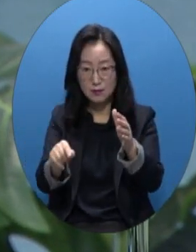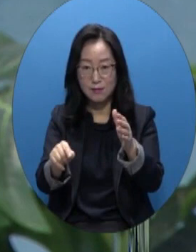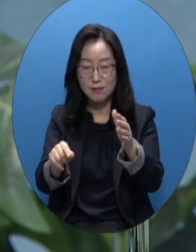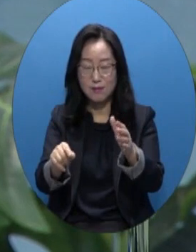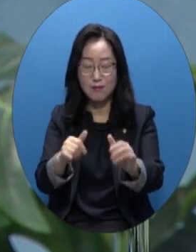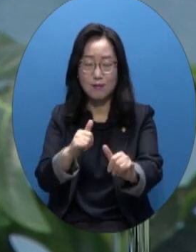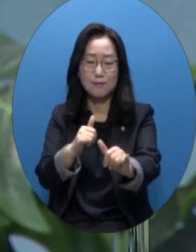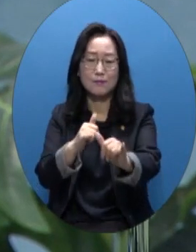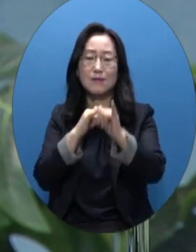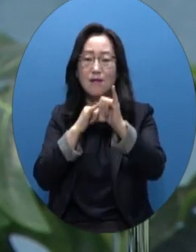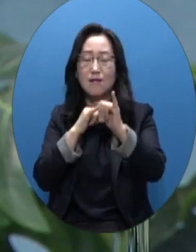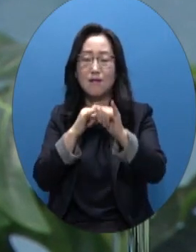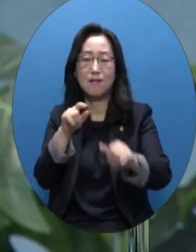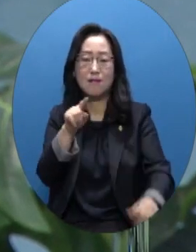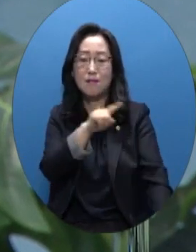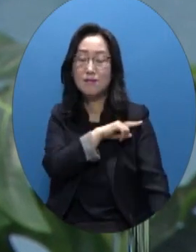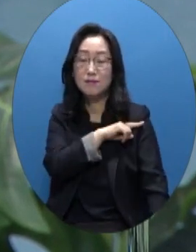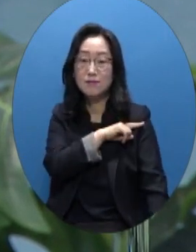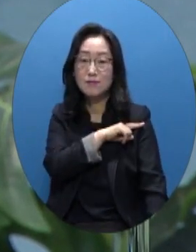자살률 1위가